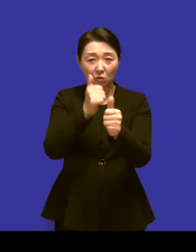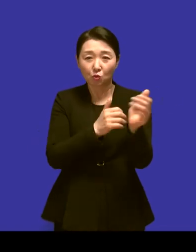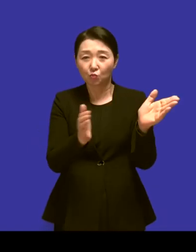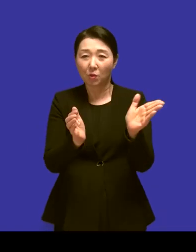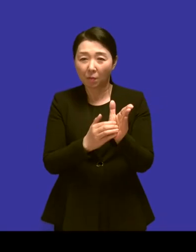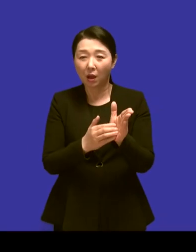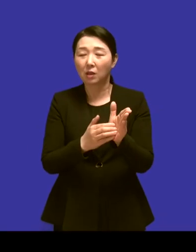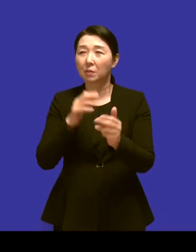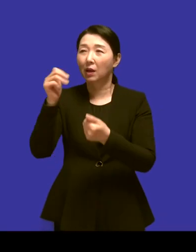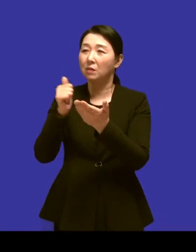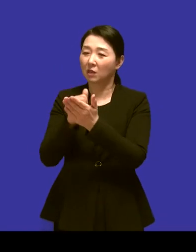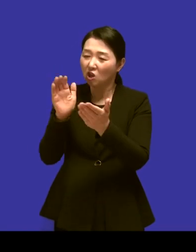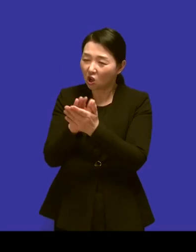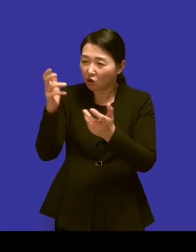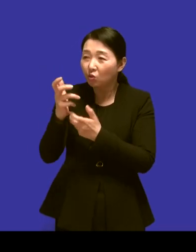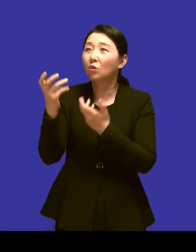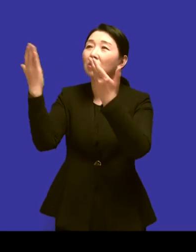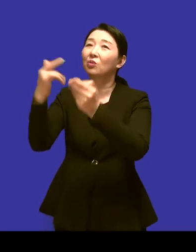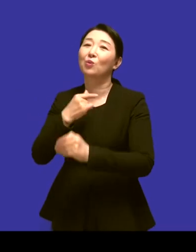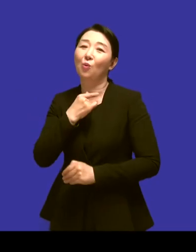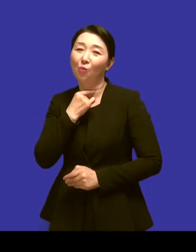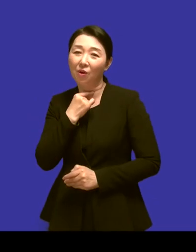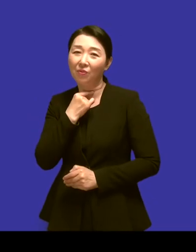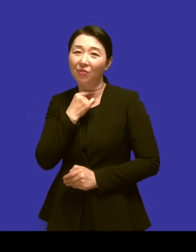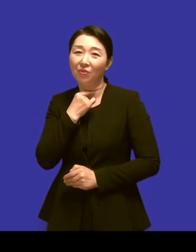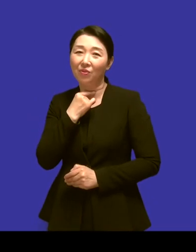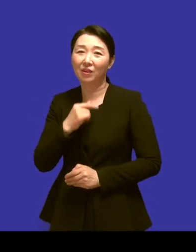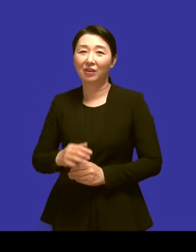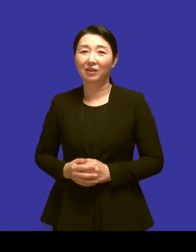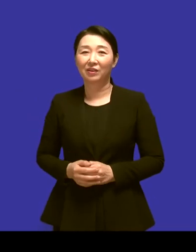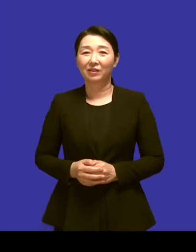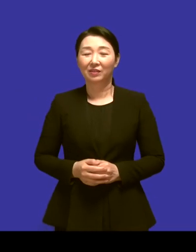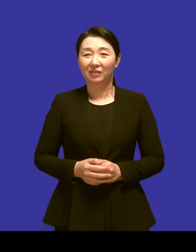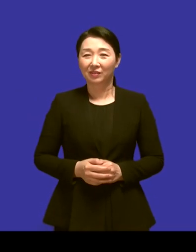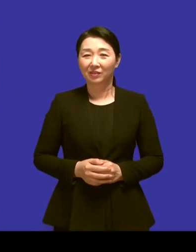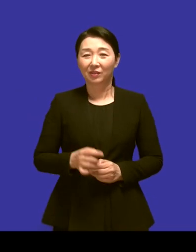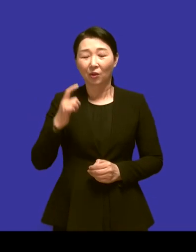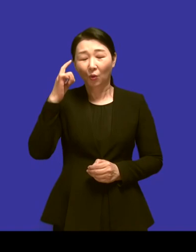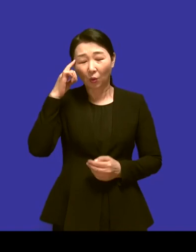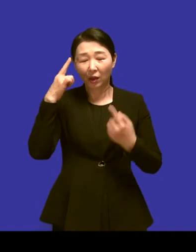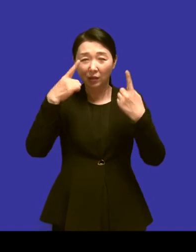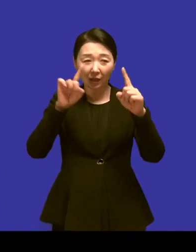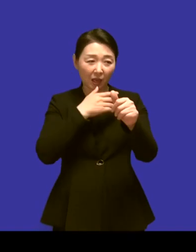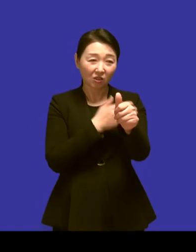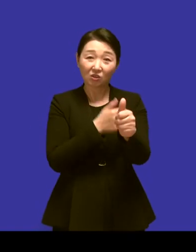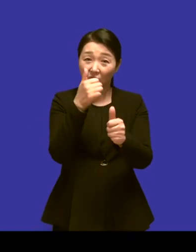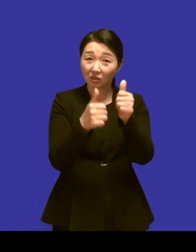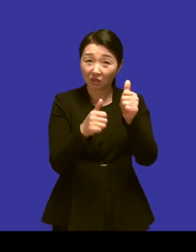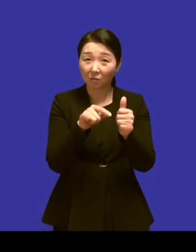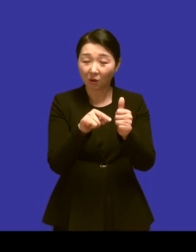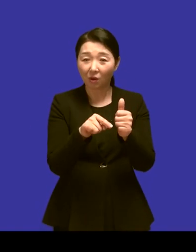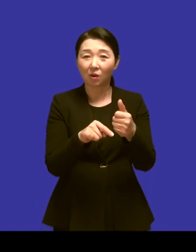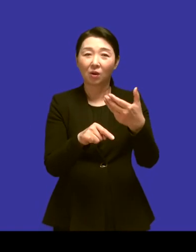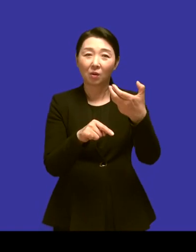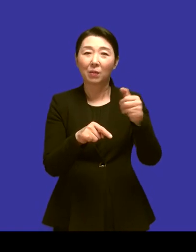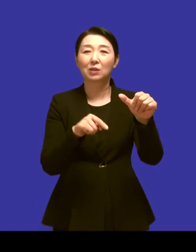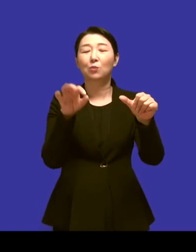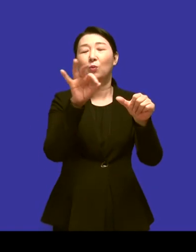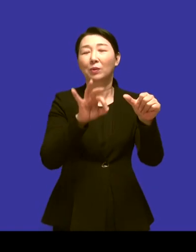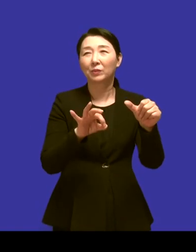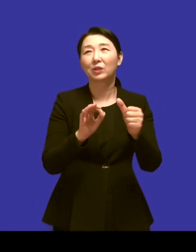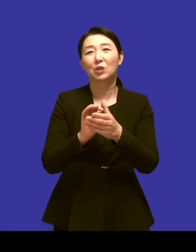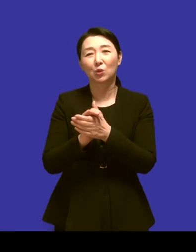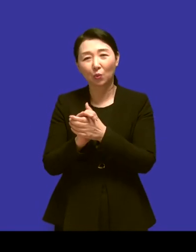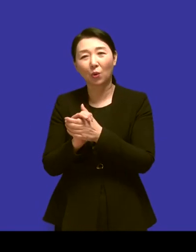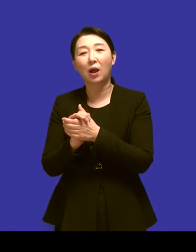했는데 정말 열정적으로 거의 보통 입시가 한 뭐 퍼센테이지로 따지면 한 80% 기도가